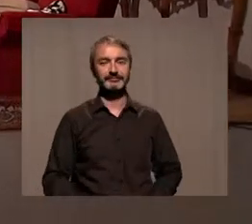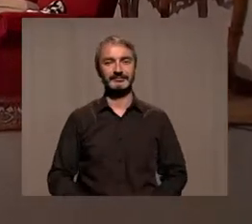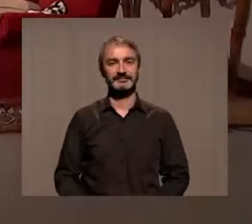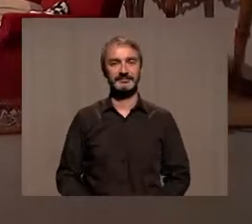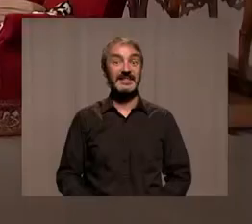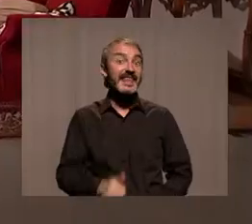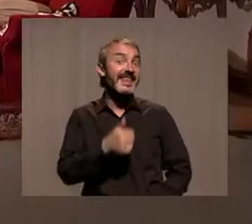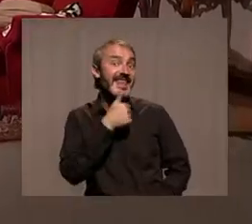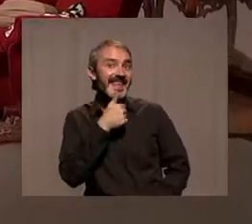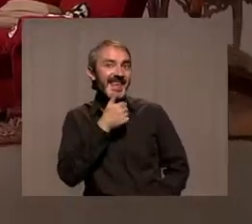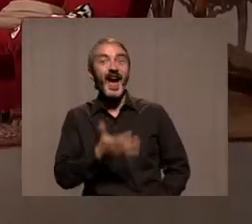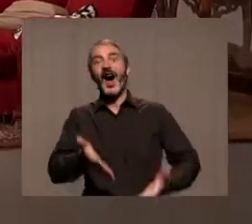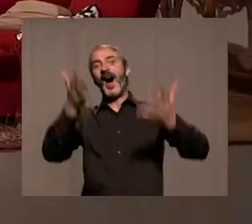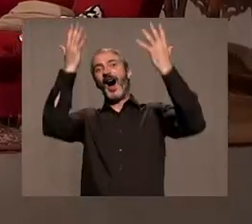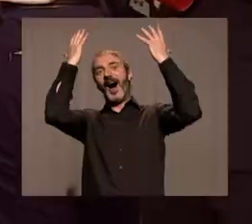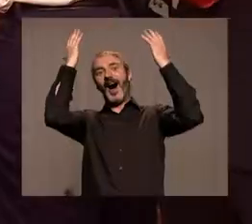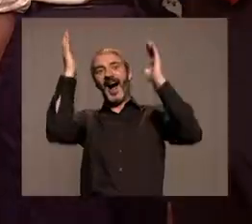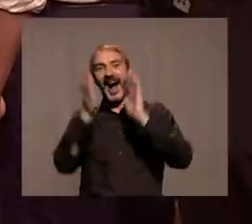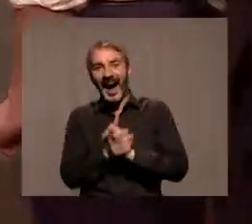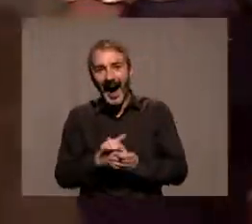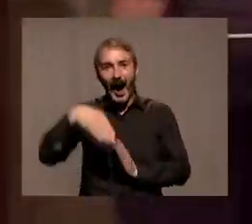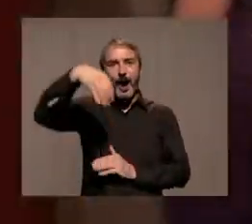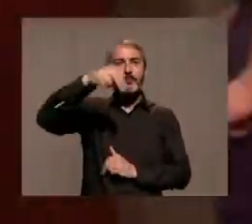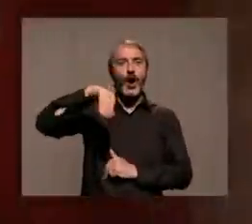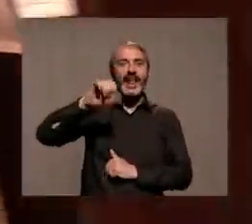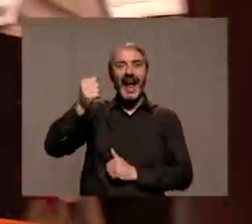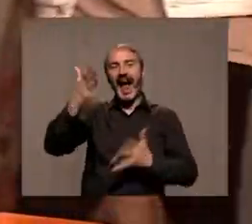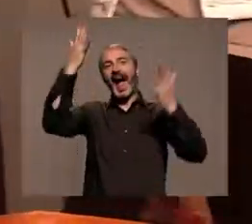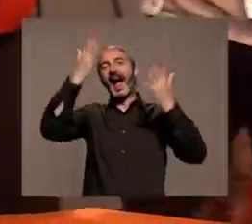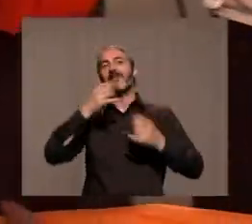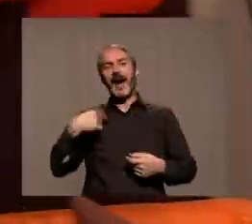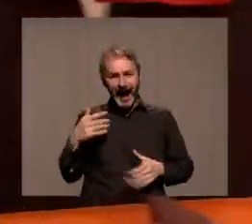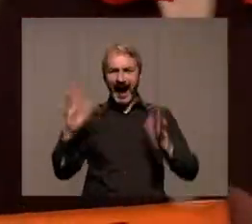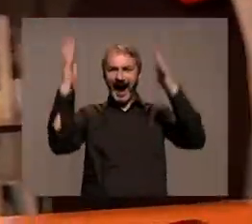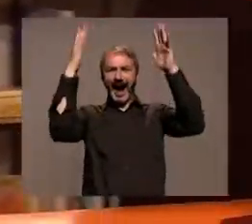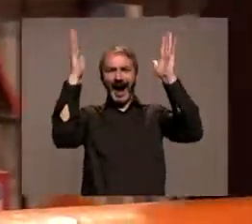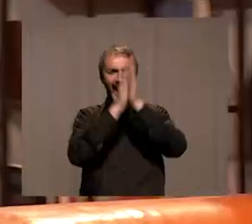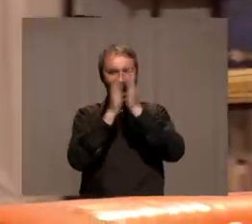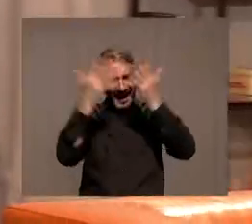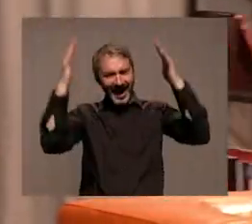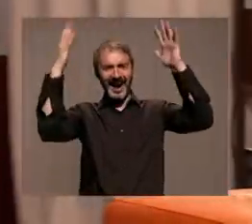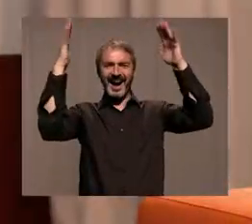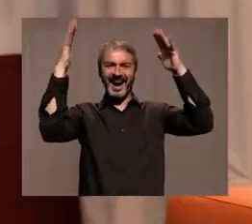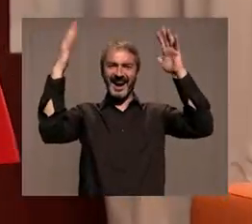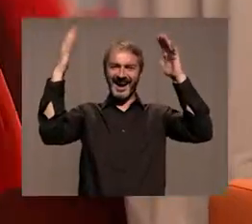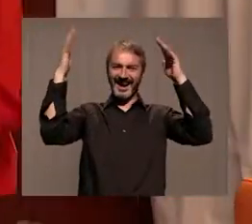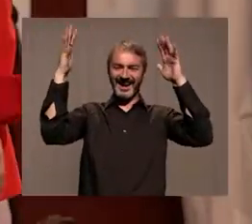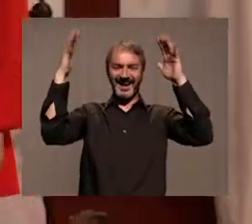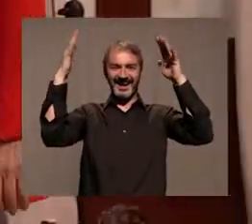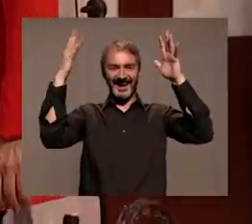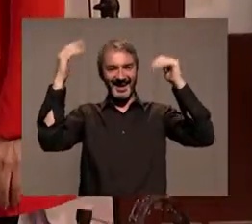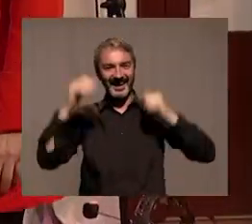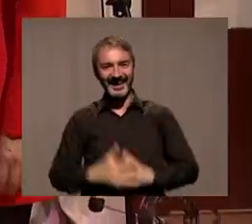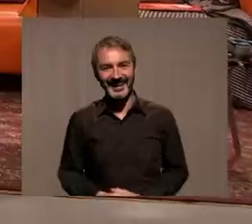Qui deu ser? Hola! La Mònica! Ei! Aplaudiu-la! Com esteu? Home! Com